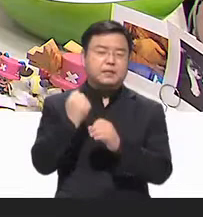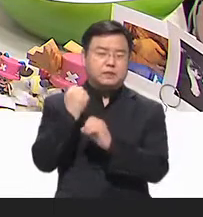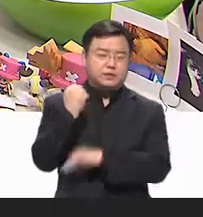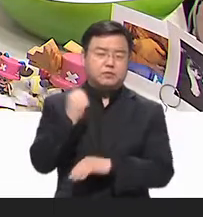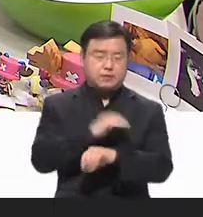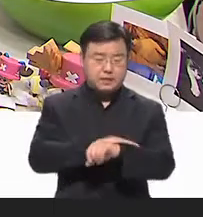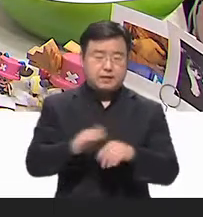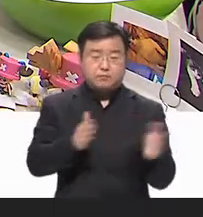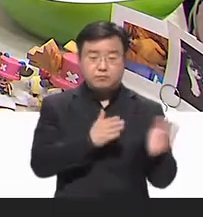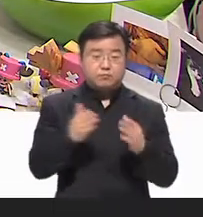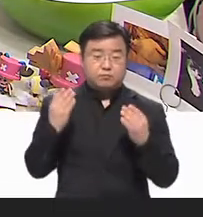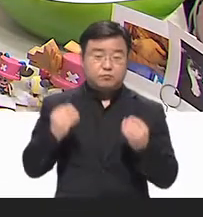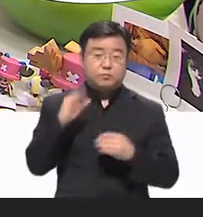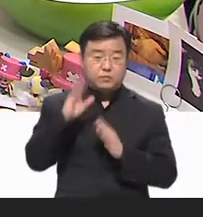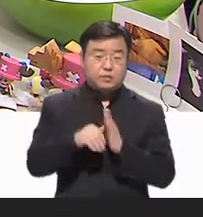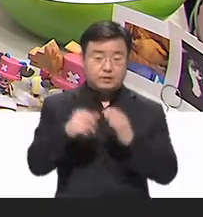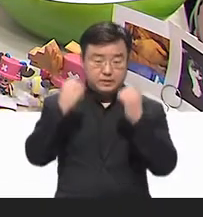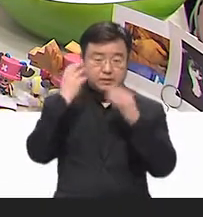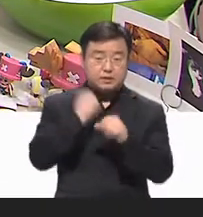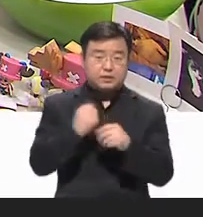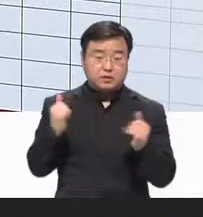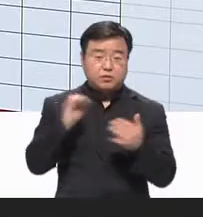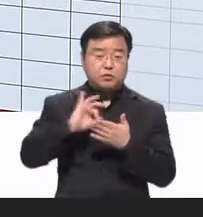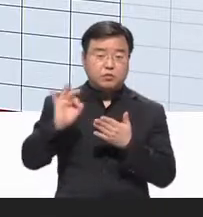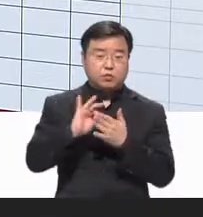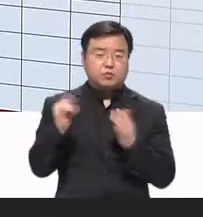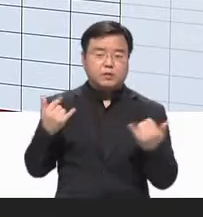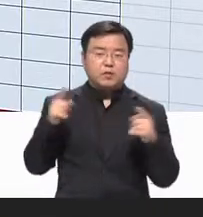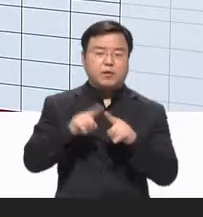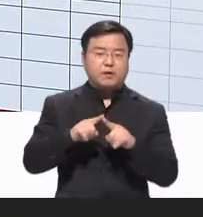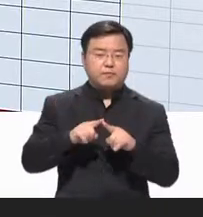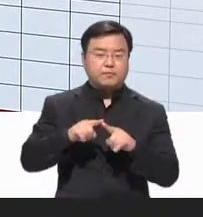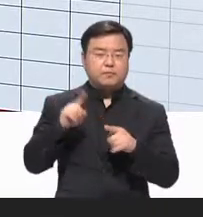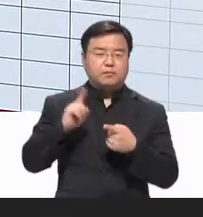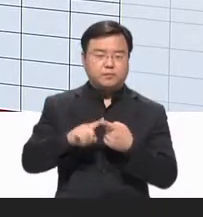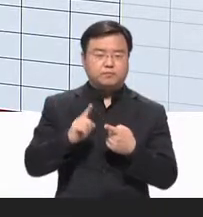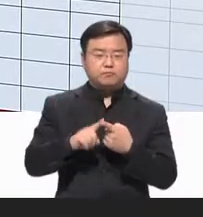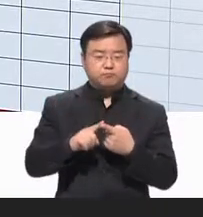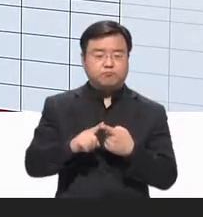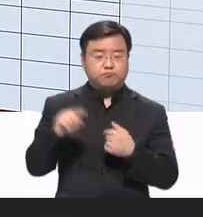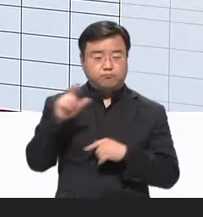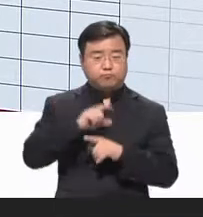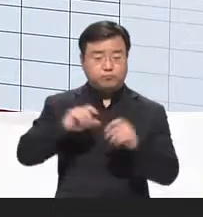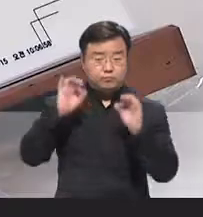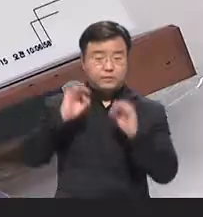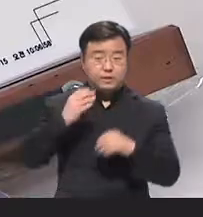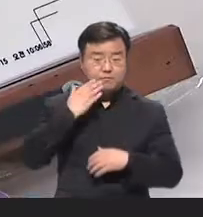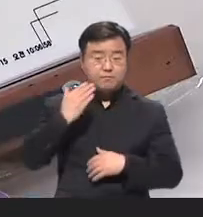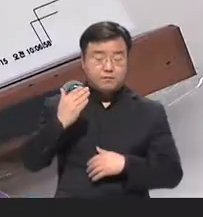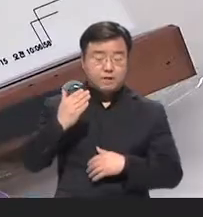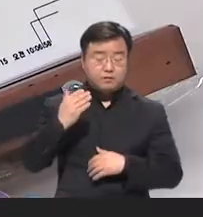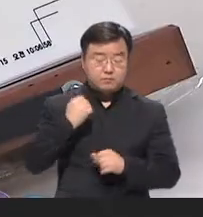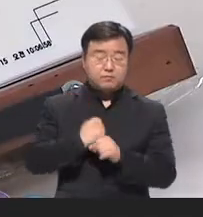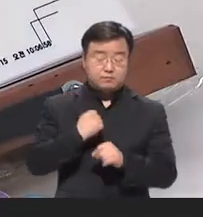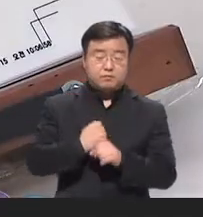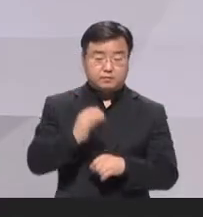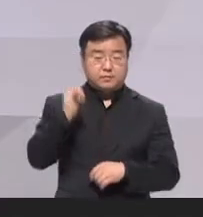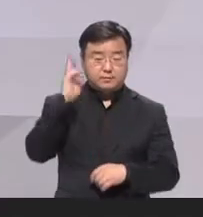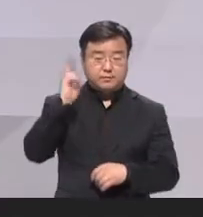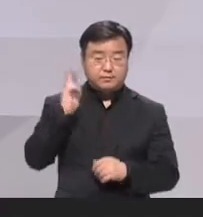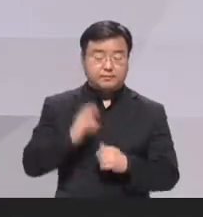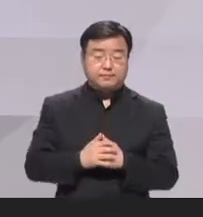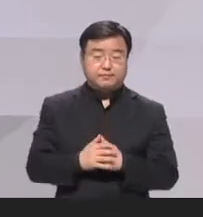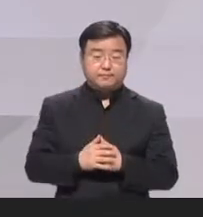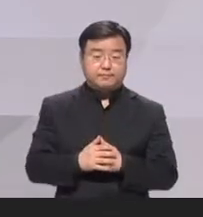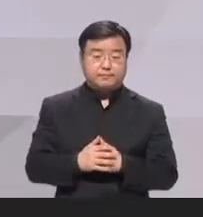4 창작자가 소비자가 함께 공생 하며 발전할 수 있는 시장이 형성될 수 있을 거라고 생각을 합니다 근데 알겠습니다